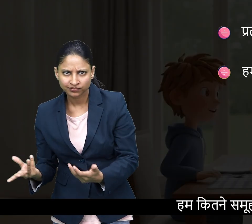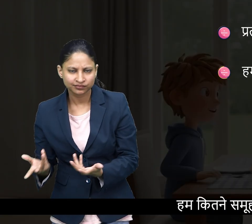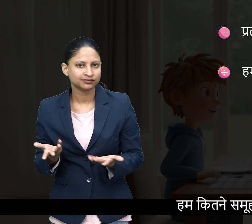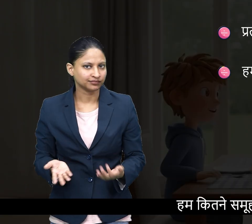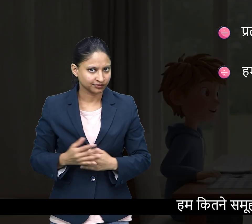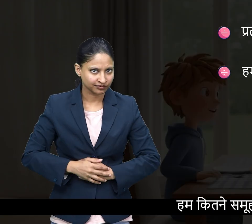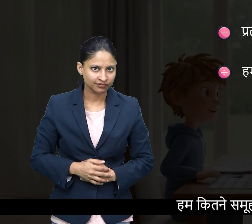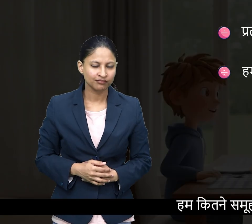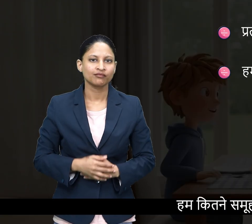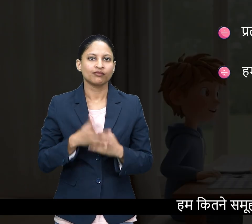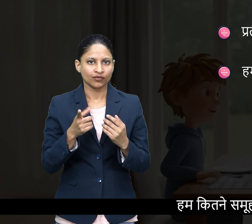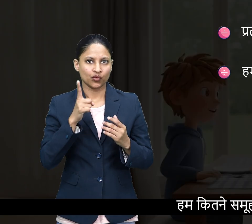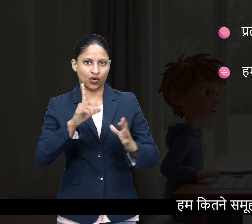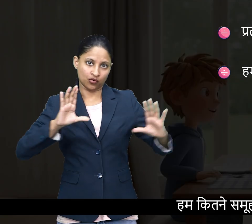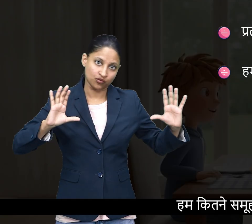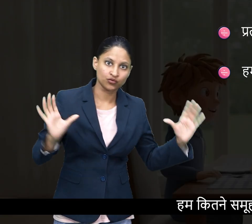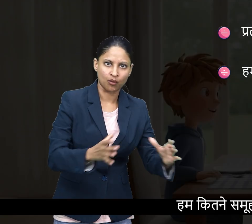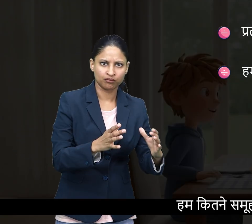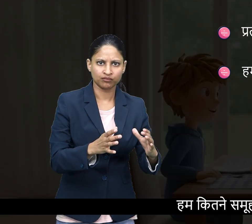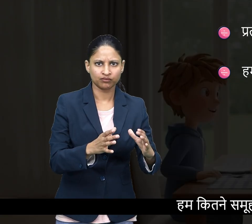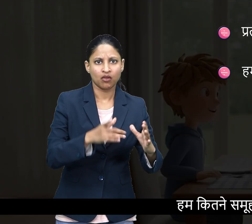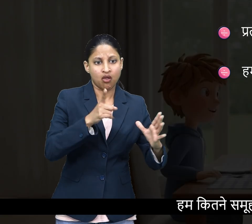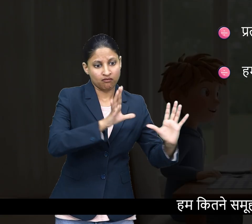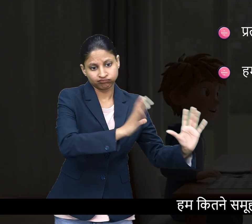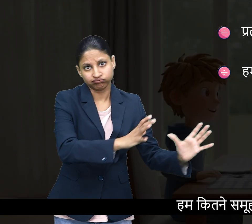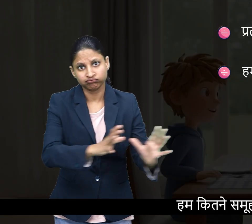हम कितने समूह बना सकते हैं?